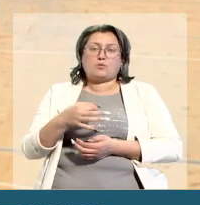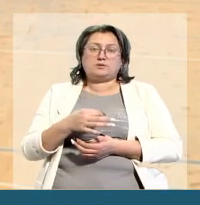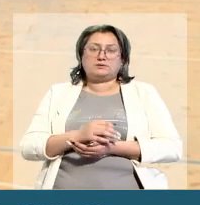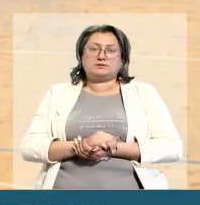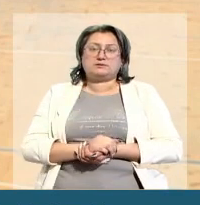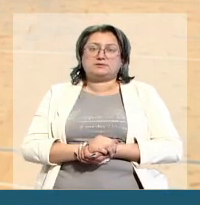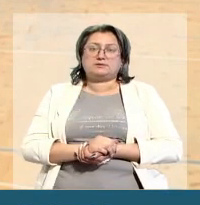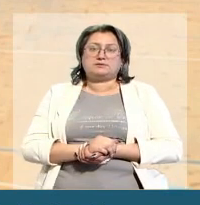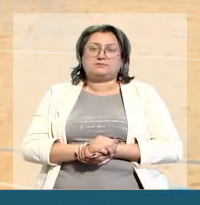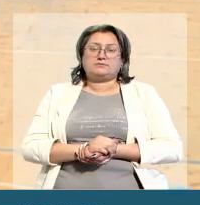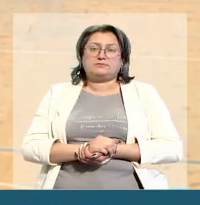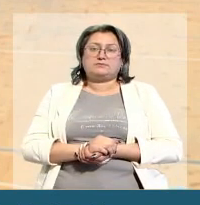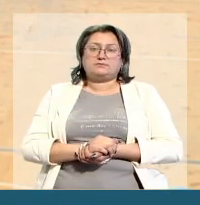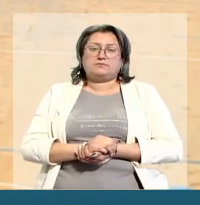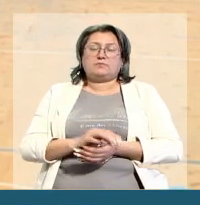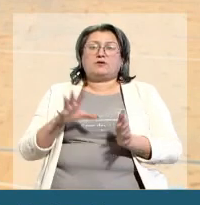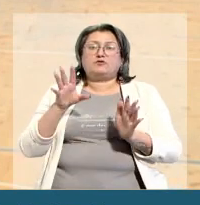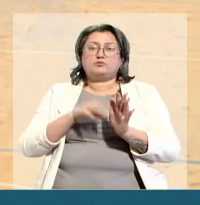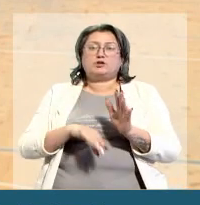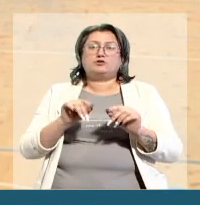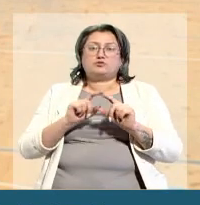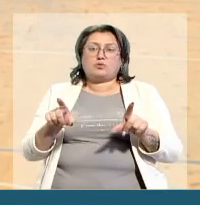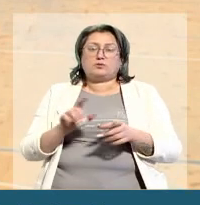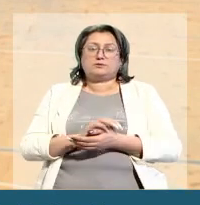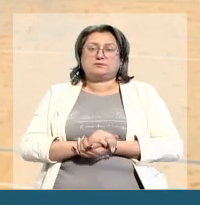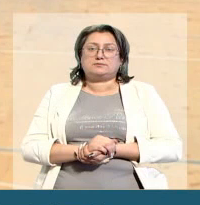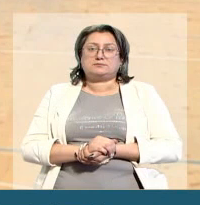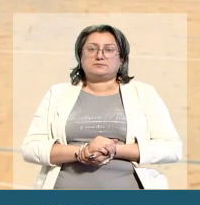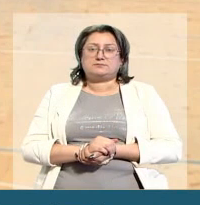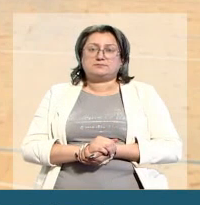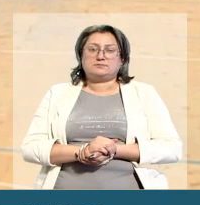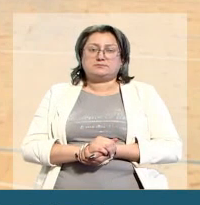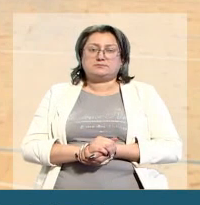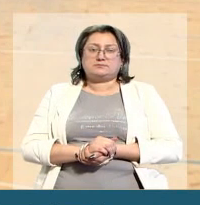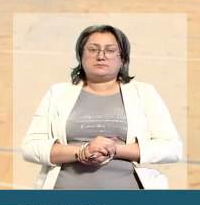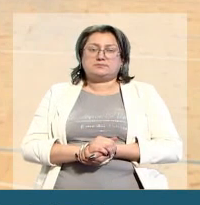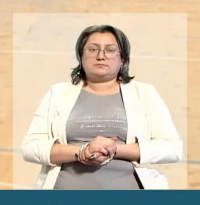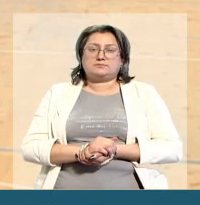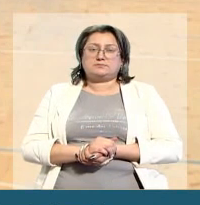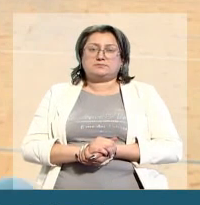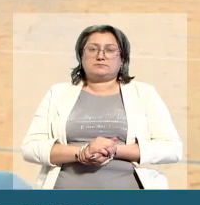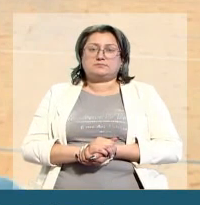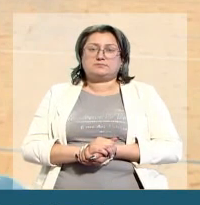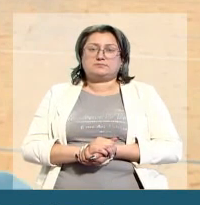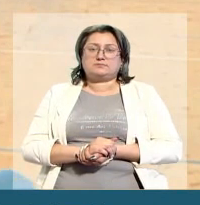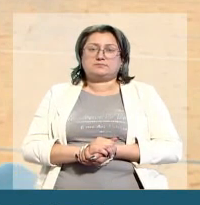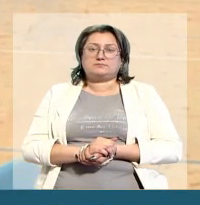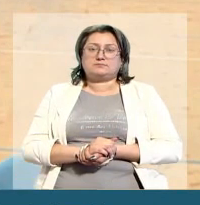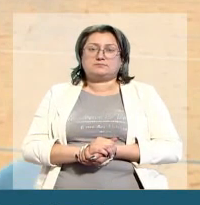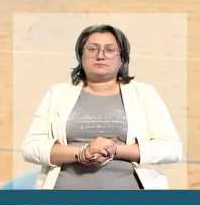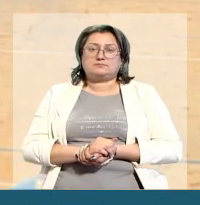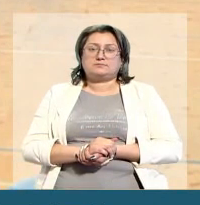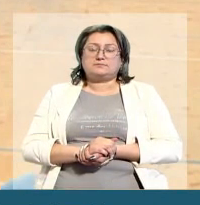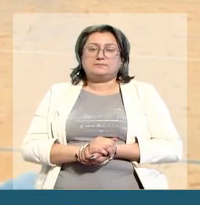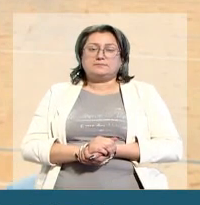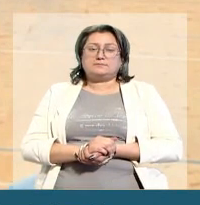жасы күшті күрделі жөндеу жасалған мектепке барып жүр. Екінші күрделі жөндеуіміз ауыл ел